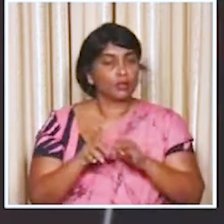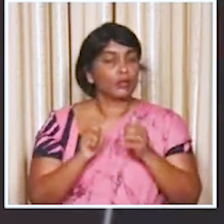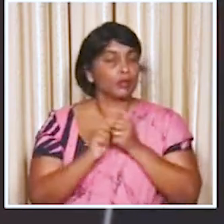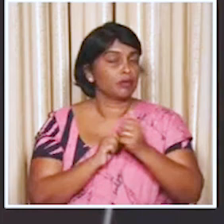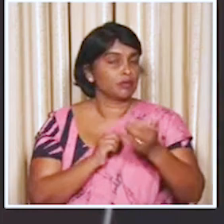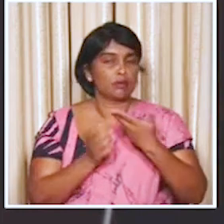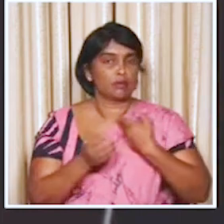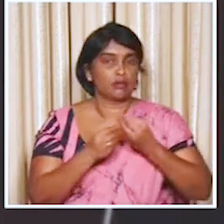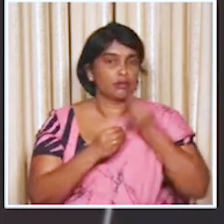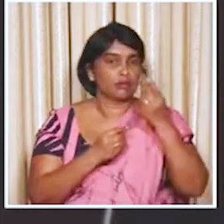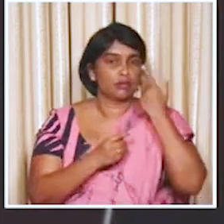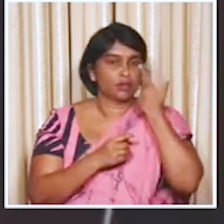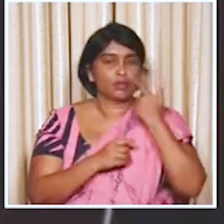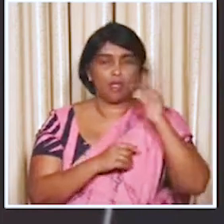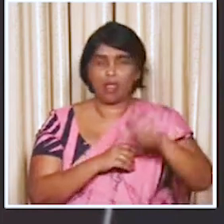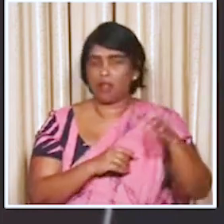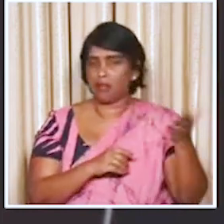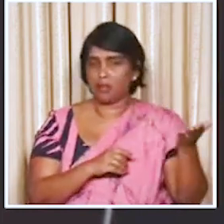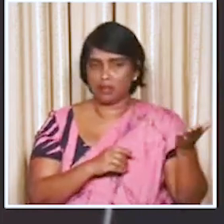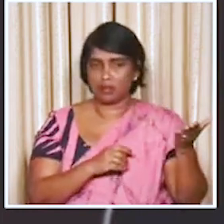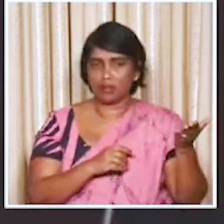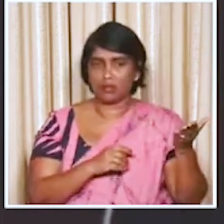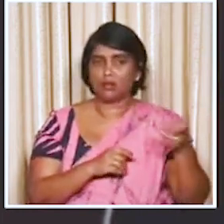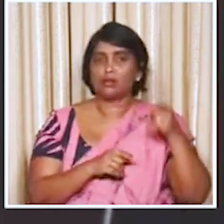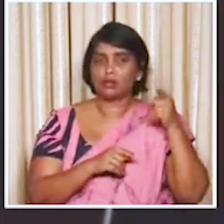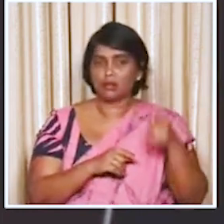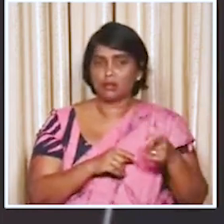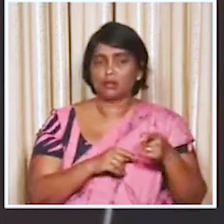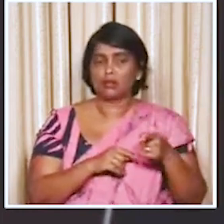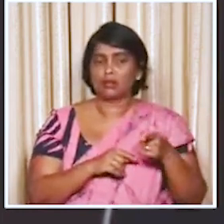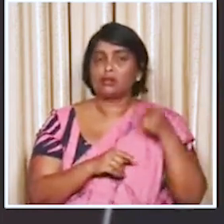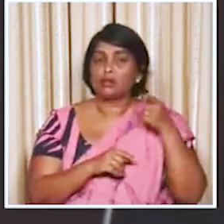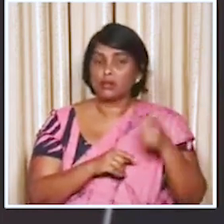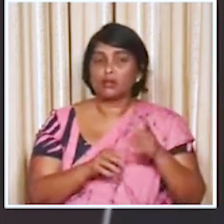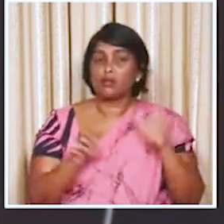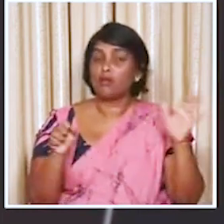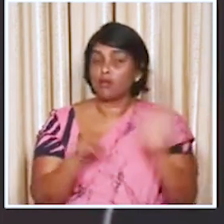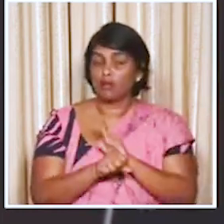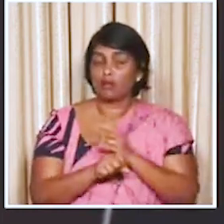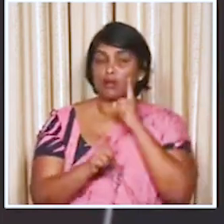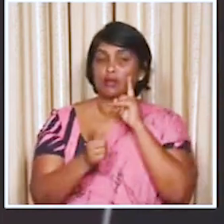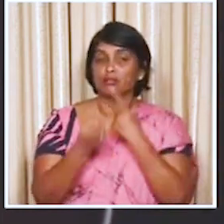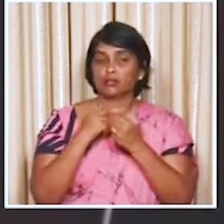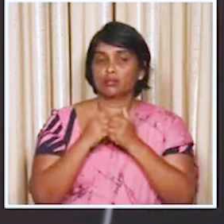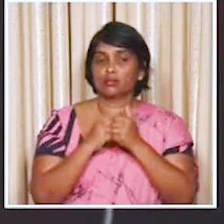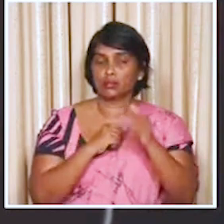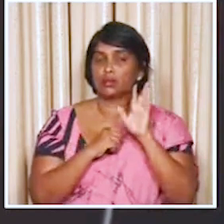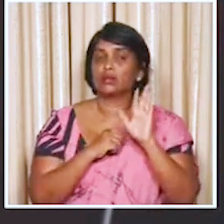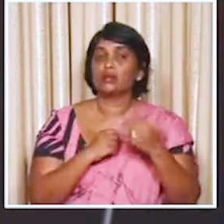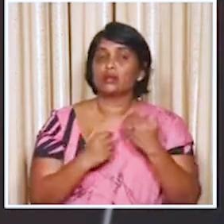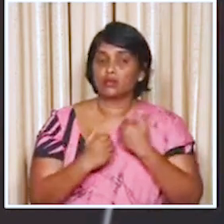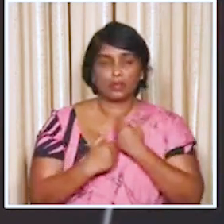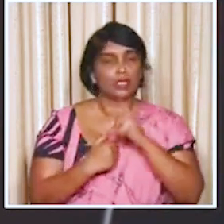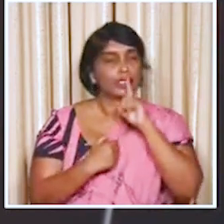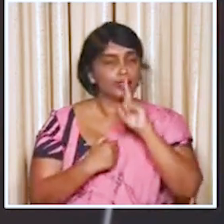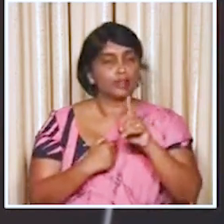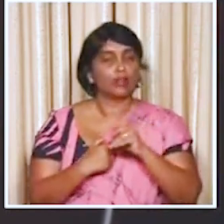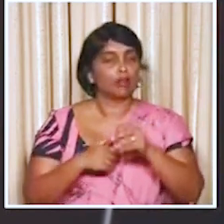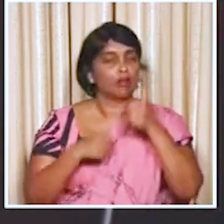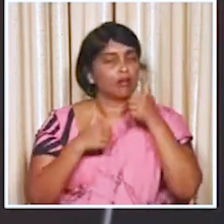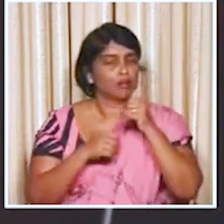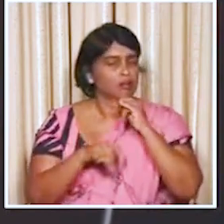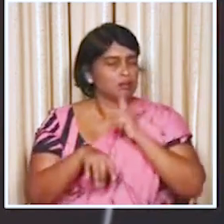benda denda bay mereka hinca ka daruan ta. Mereka ta ya mereka sempurna pariksha ya pewat biaya yutui. Mama kian doan mereka hari